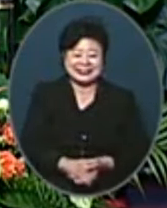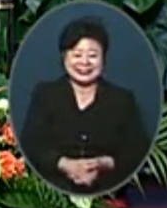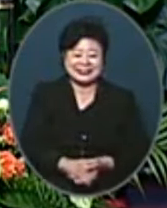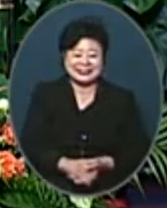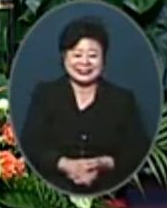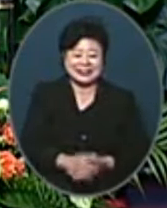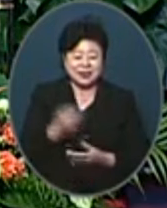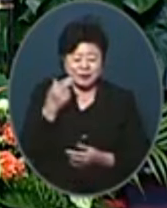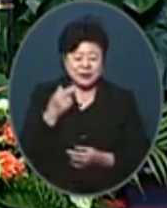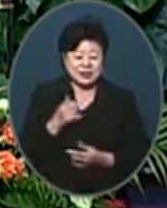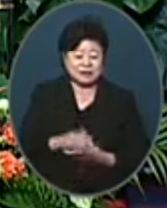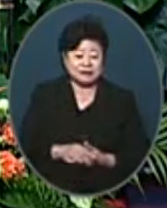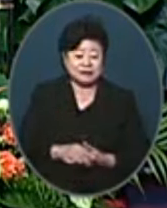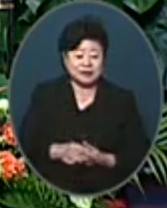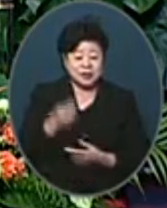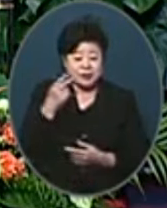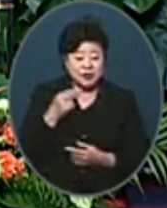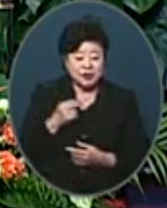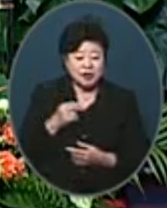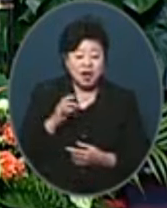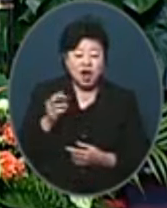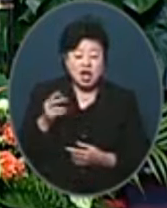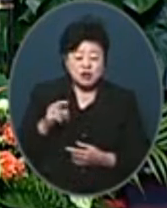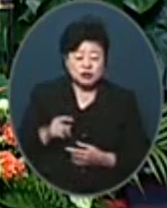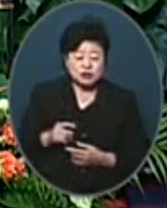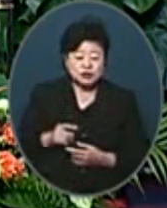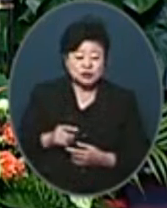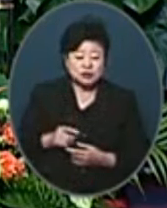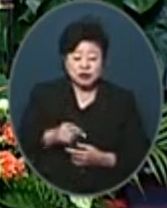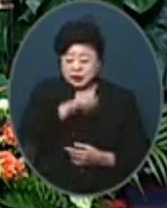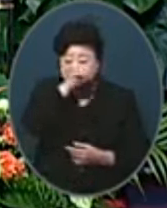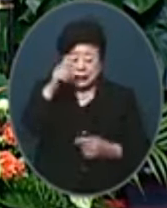오래전 미국 할리우드 제일 장로교회에